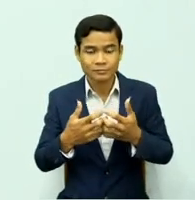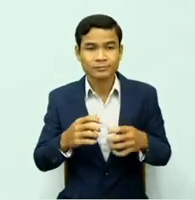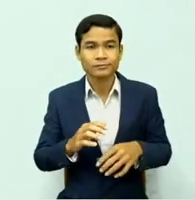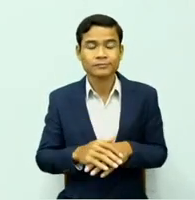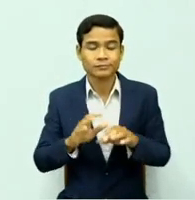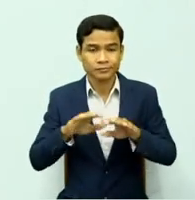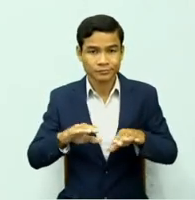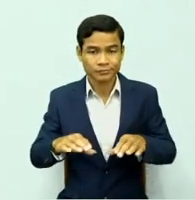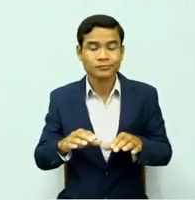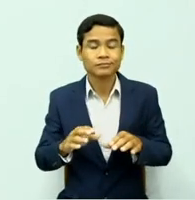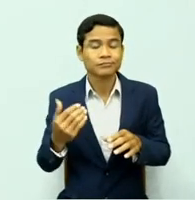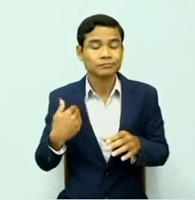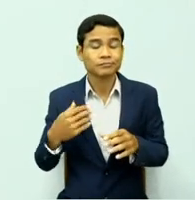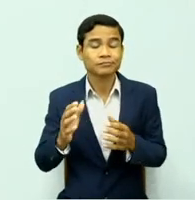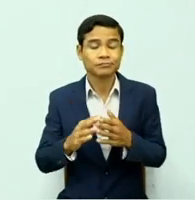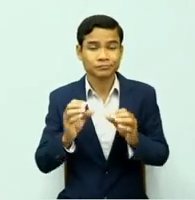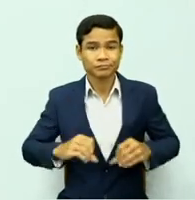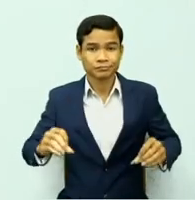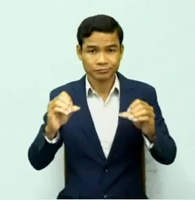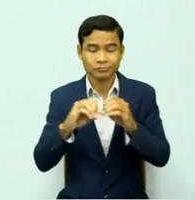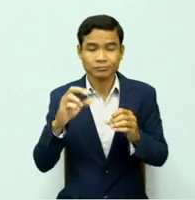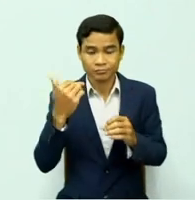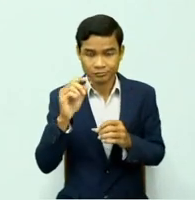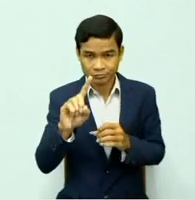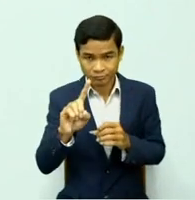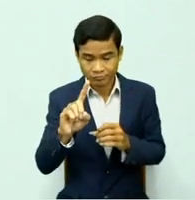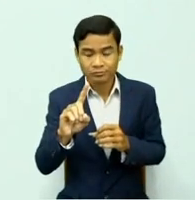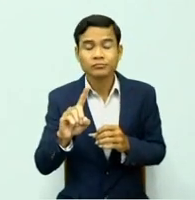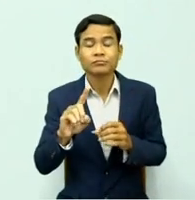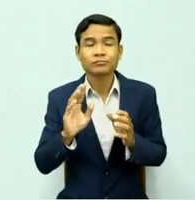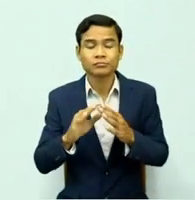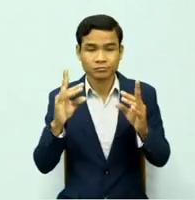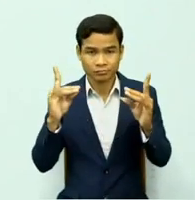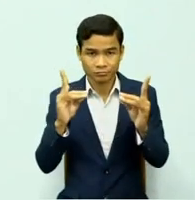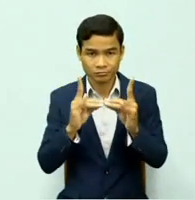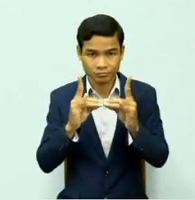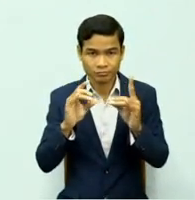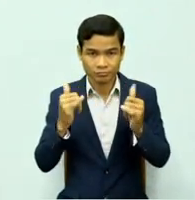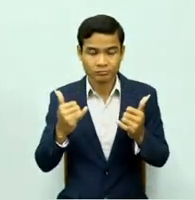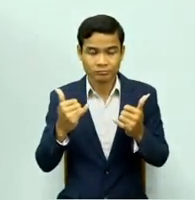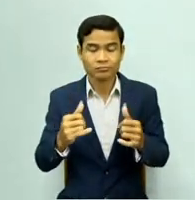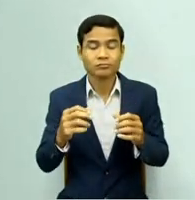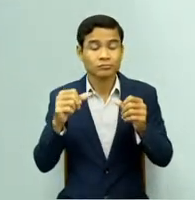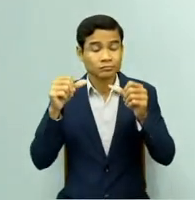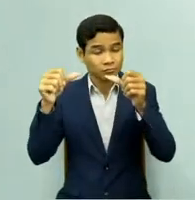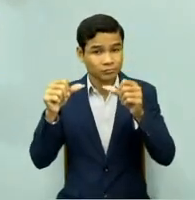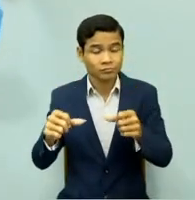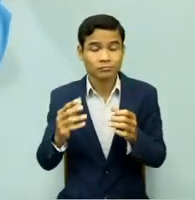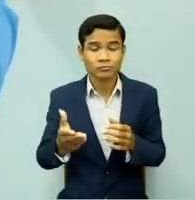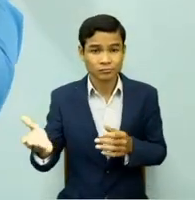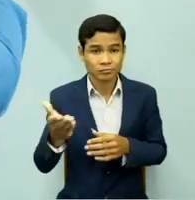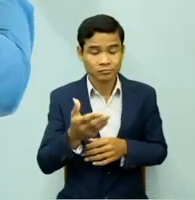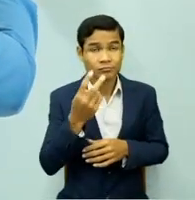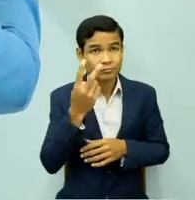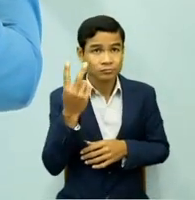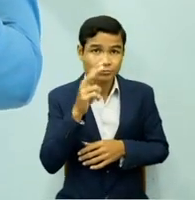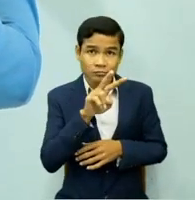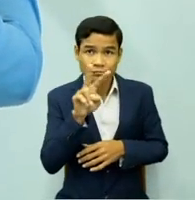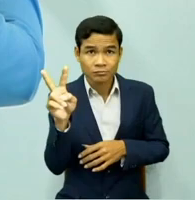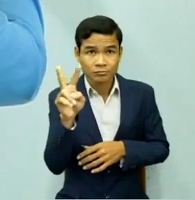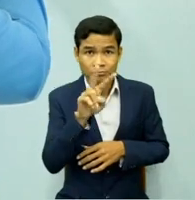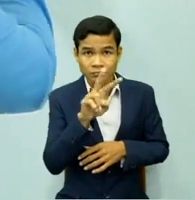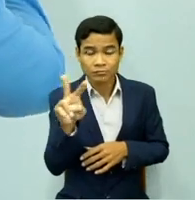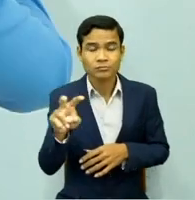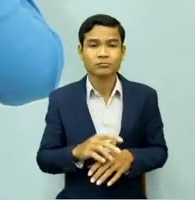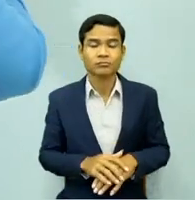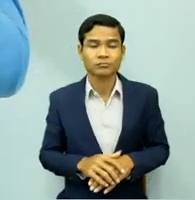លំនាំទី1ចាក្រែចឹងឥឡូវអ្នកគ្រូយកមកបិទនេះណាឲ្យកូនបានផ្ទៀងផ្ទាត់គ្នាណា